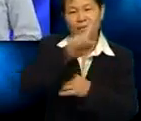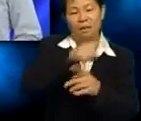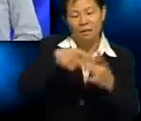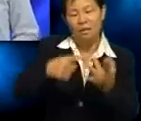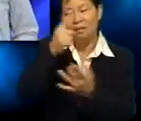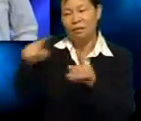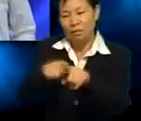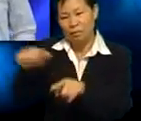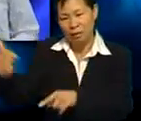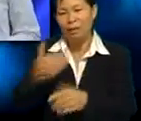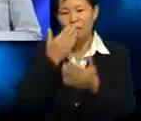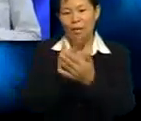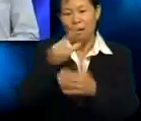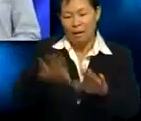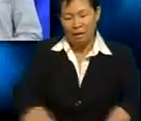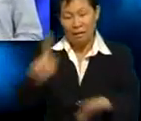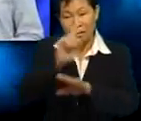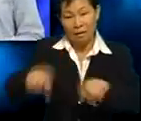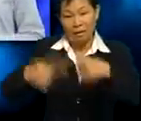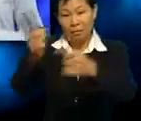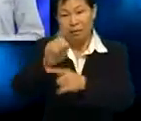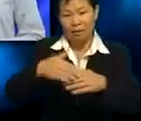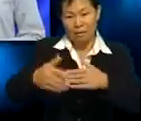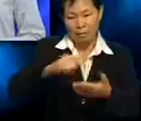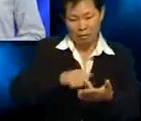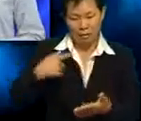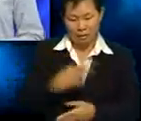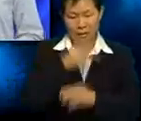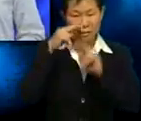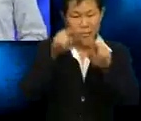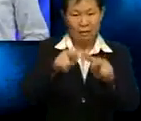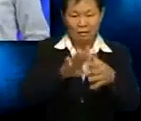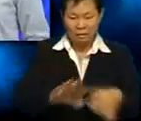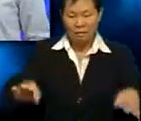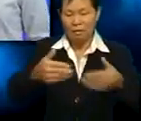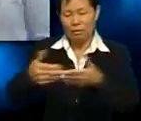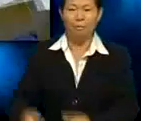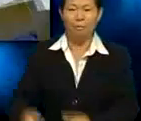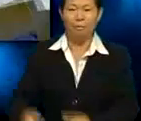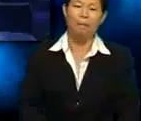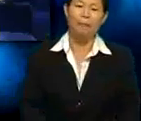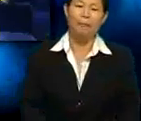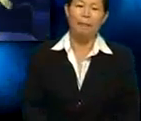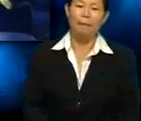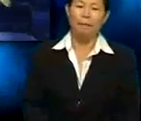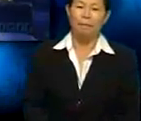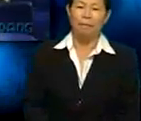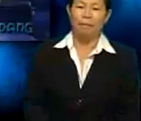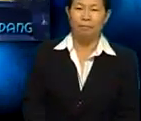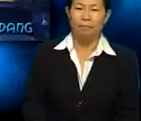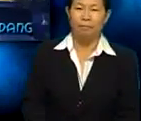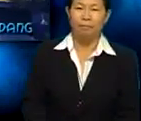lain. Baiklah adik-adik, jangan ke mana-mana kerana selepas ini kita akan saksikan cerita yang seterusnya.